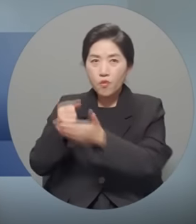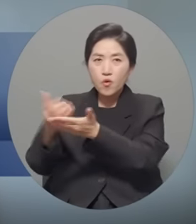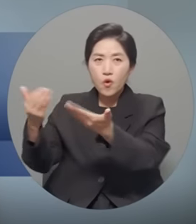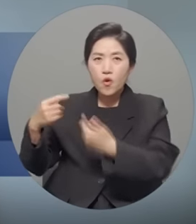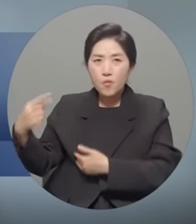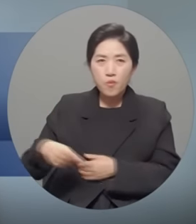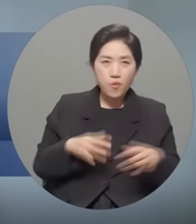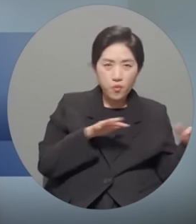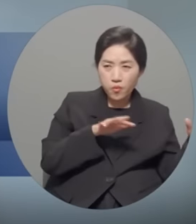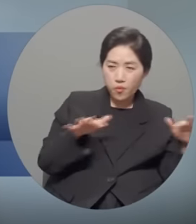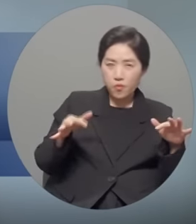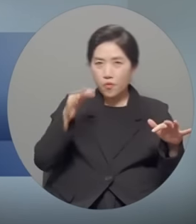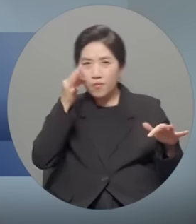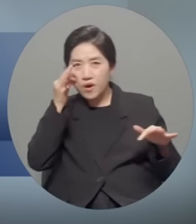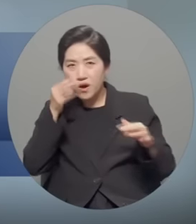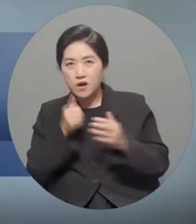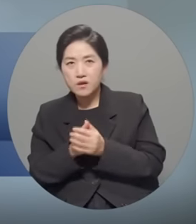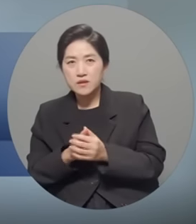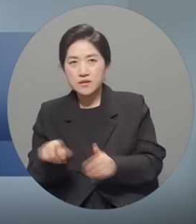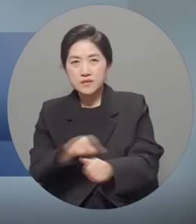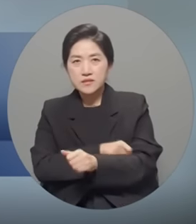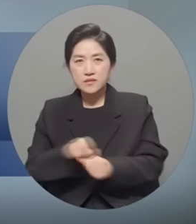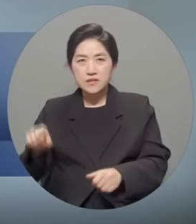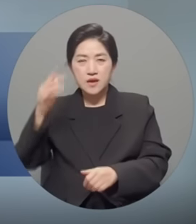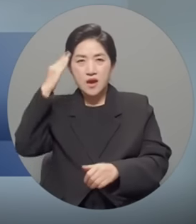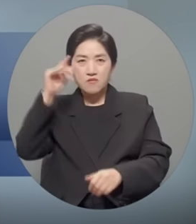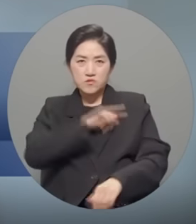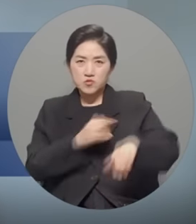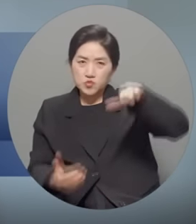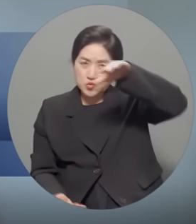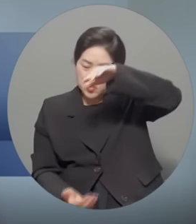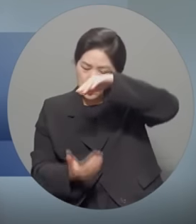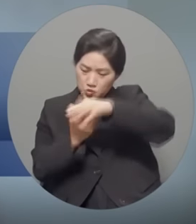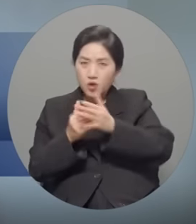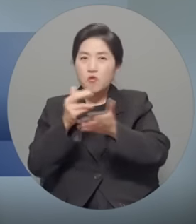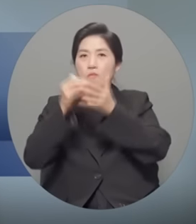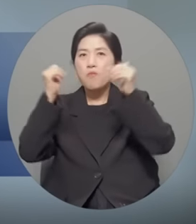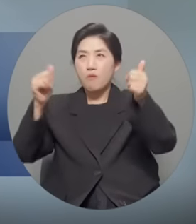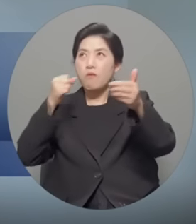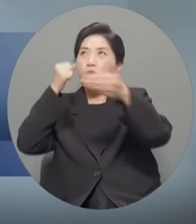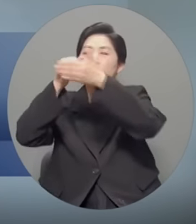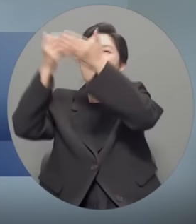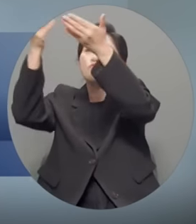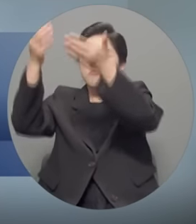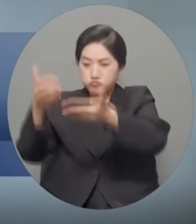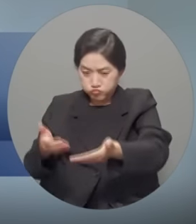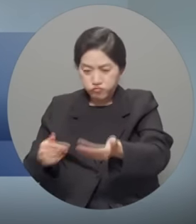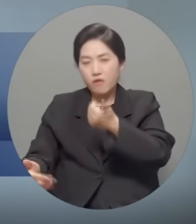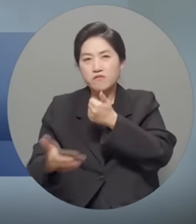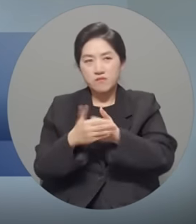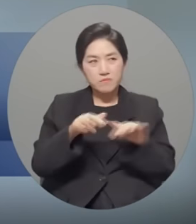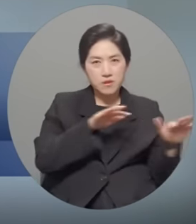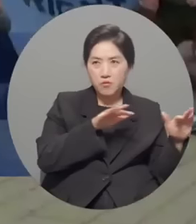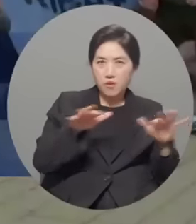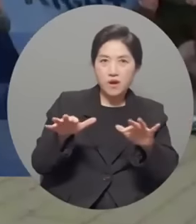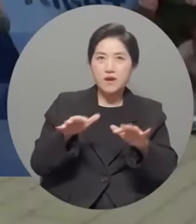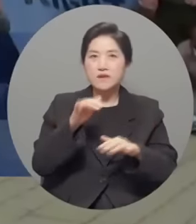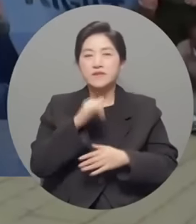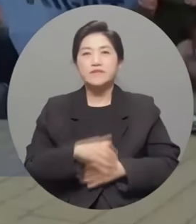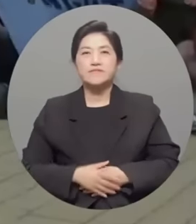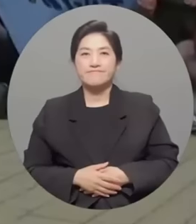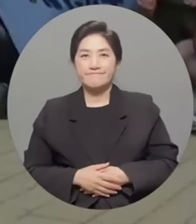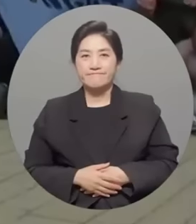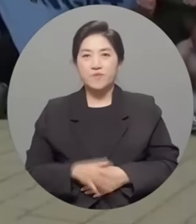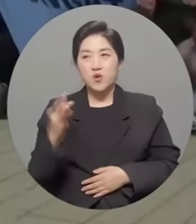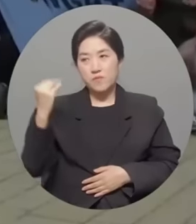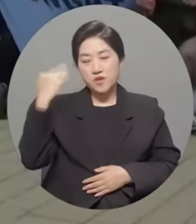will be looking at what the Korean court decides to do, especially because it's the highest court in Korea. 얼마